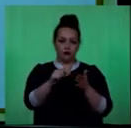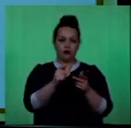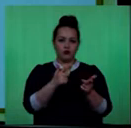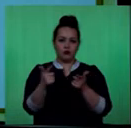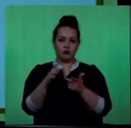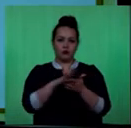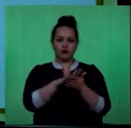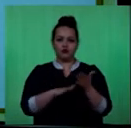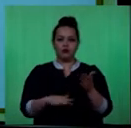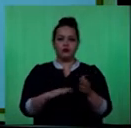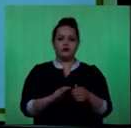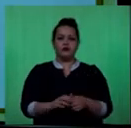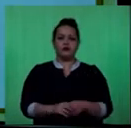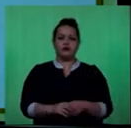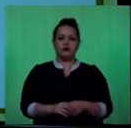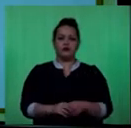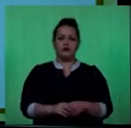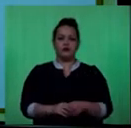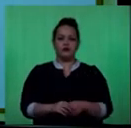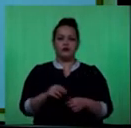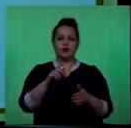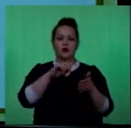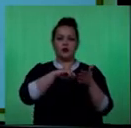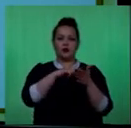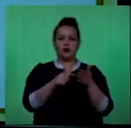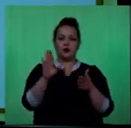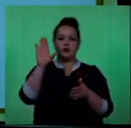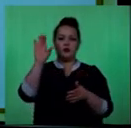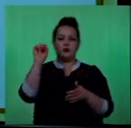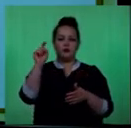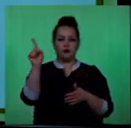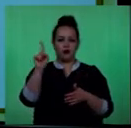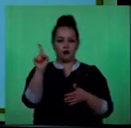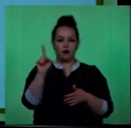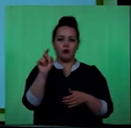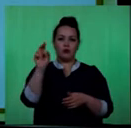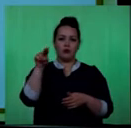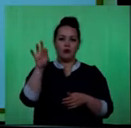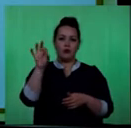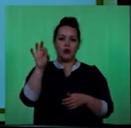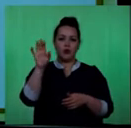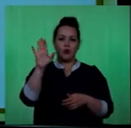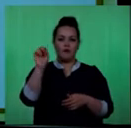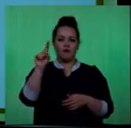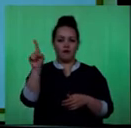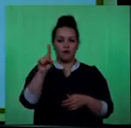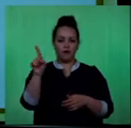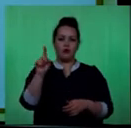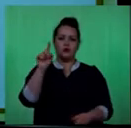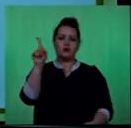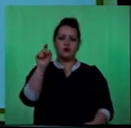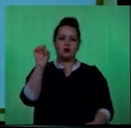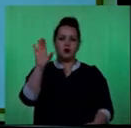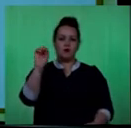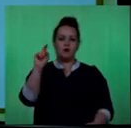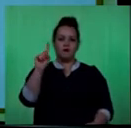продолжаем с корнем вез повез довез провел подвез завез